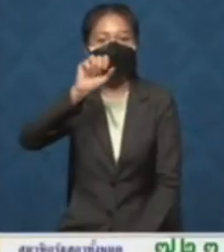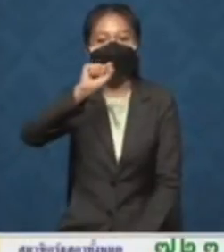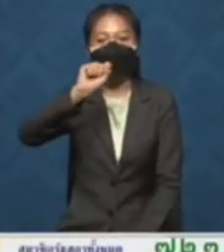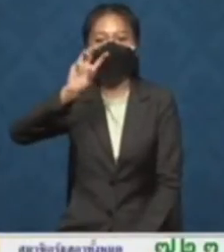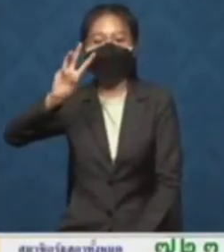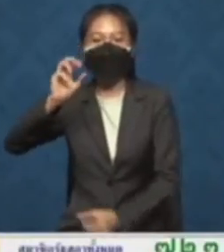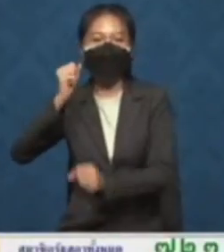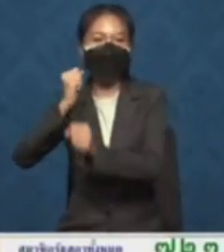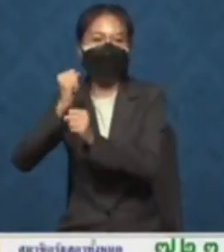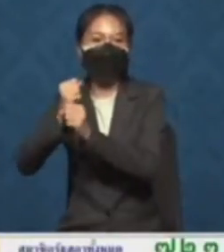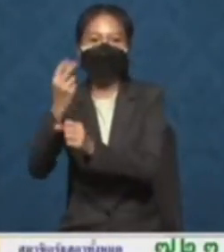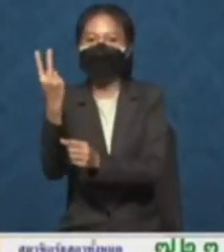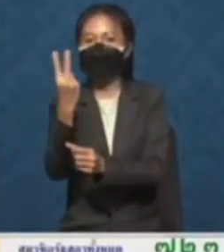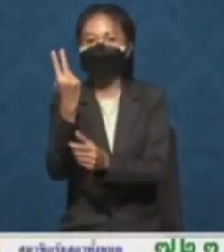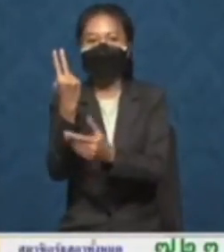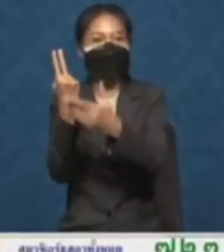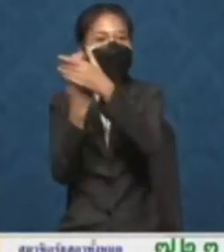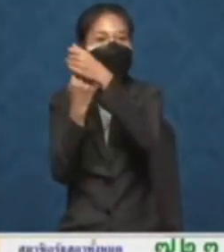ความ